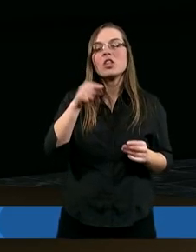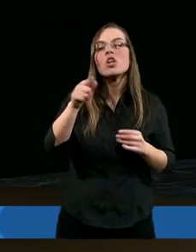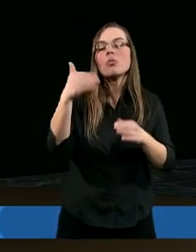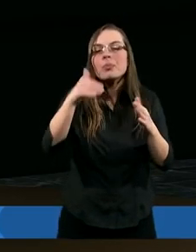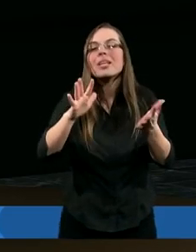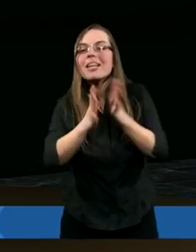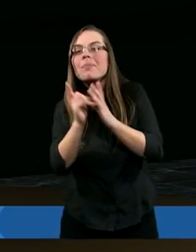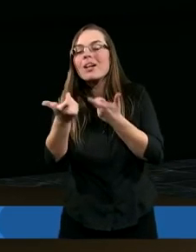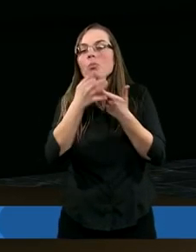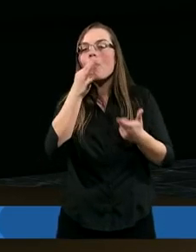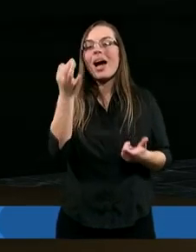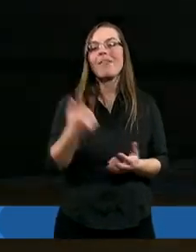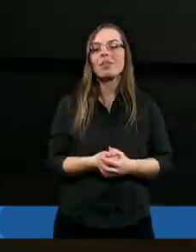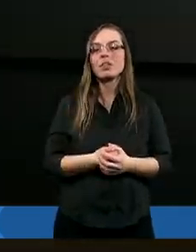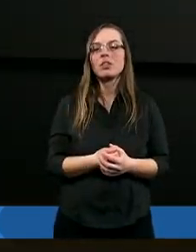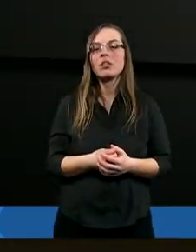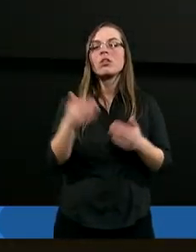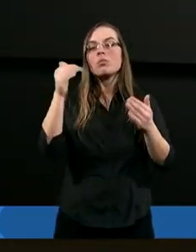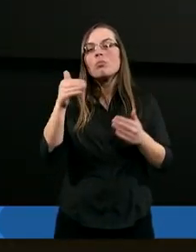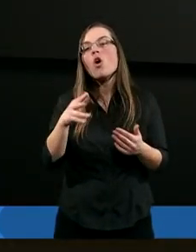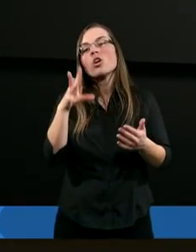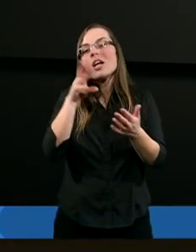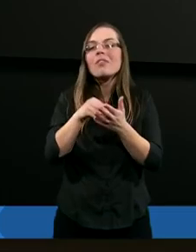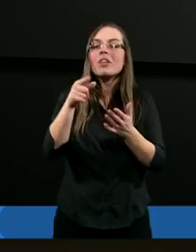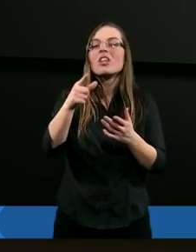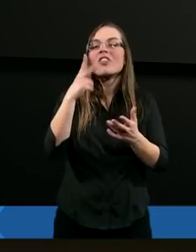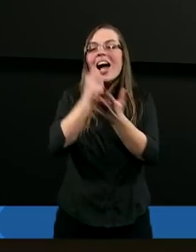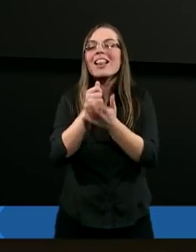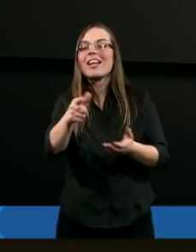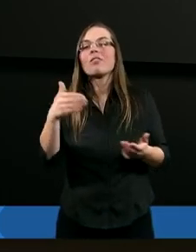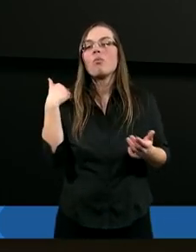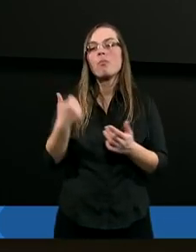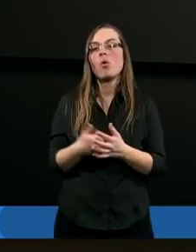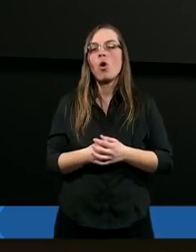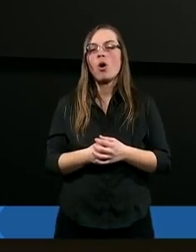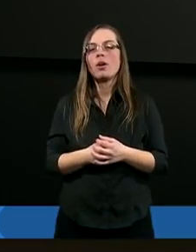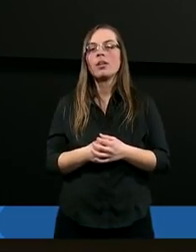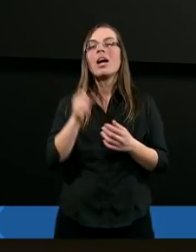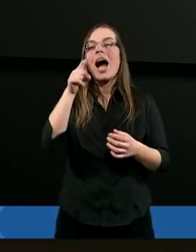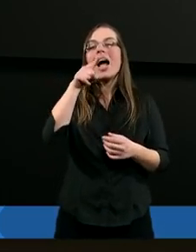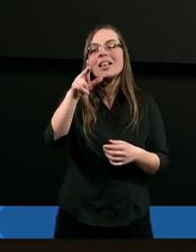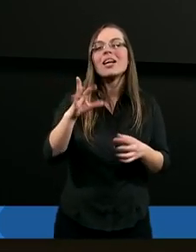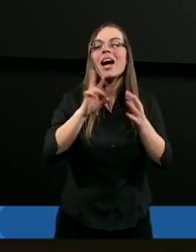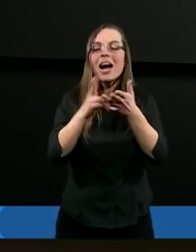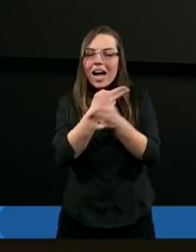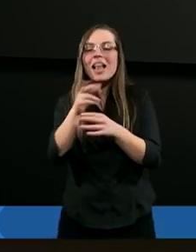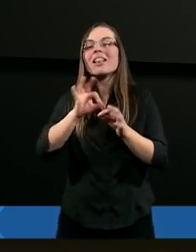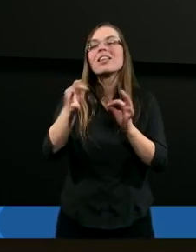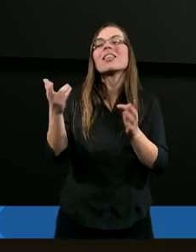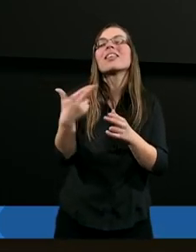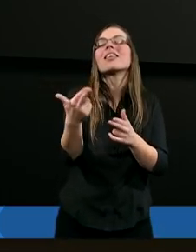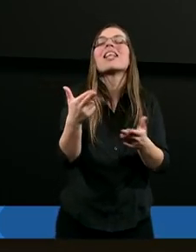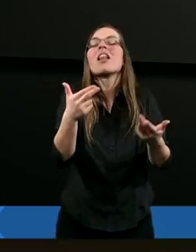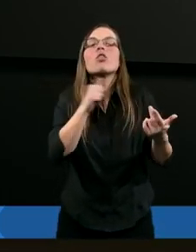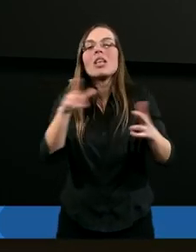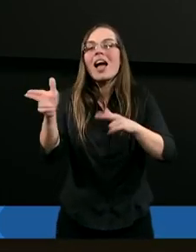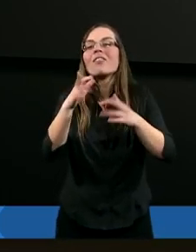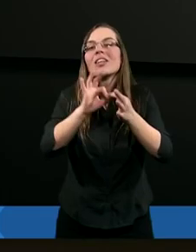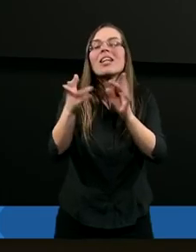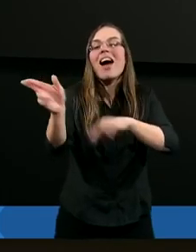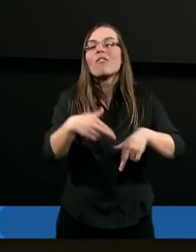mogą zmienić. Nawet o Piotrze był opowiedziany, Jezus mu powiedział, a ty kiedyś, gdy się nawrócisz,